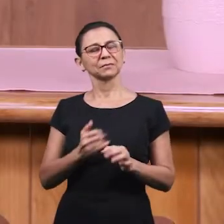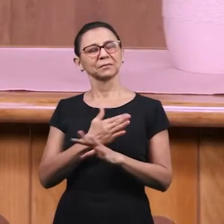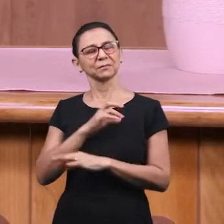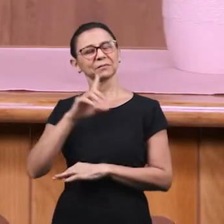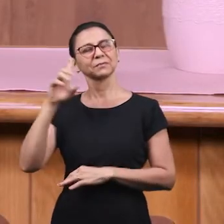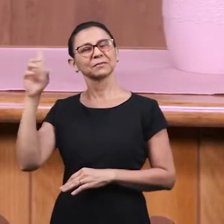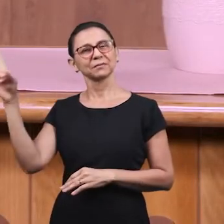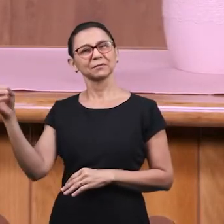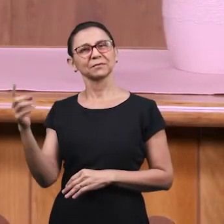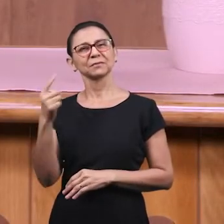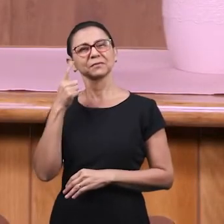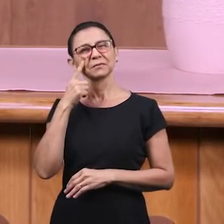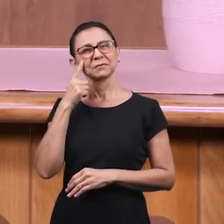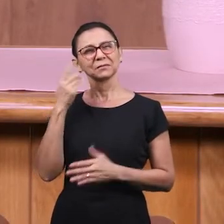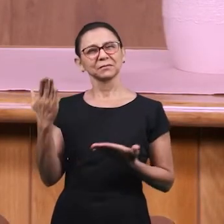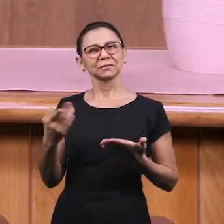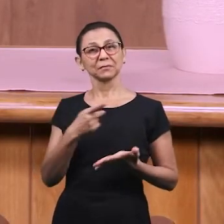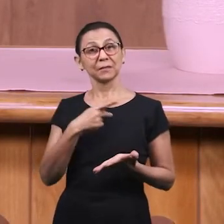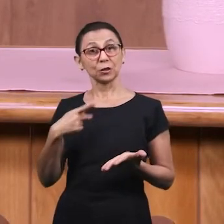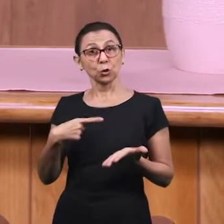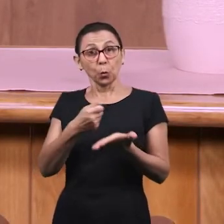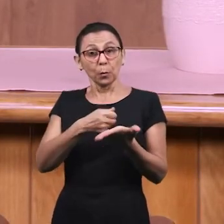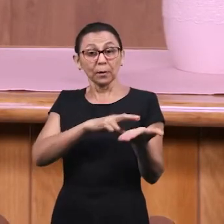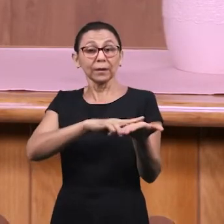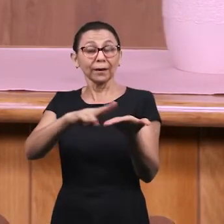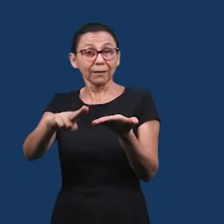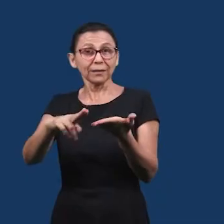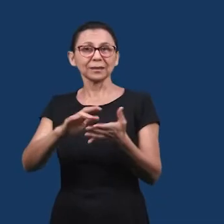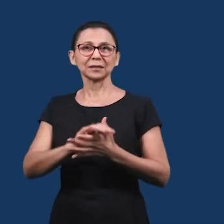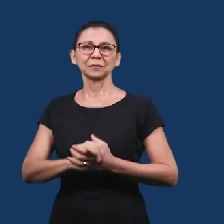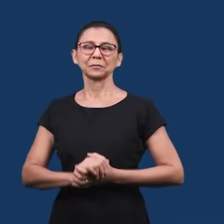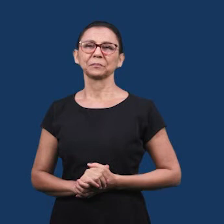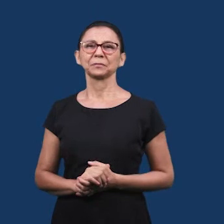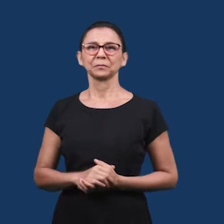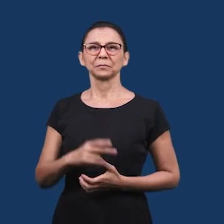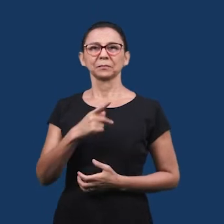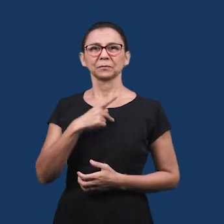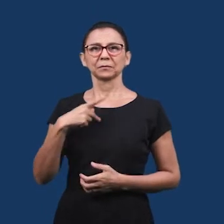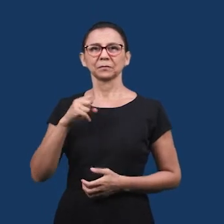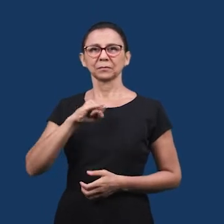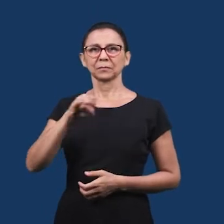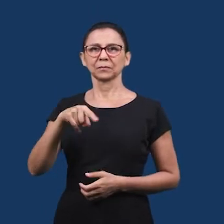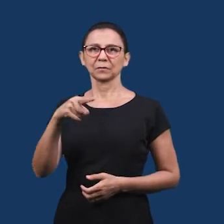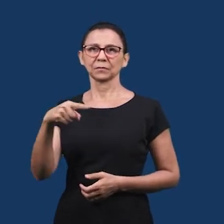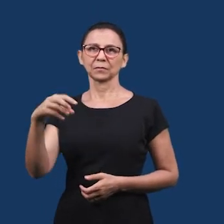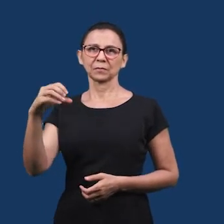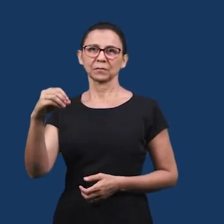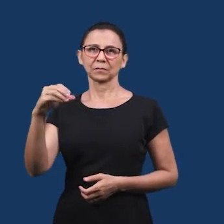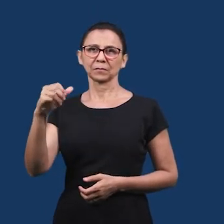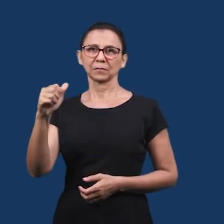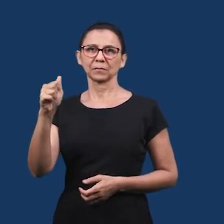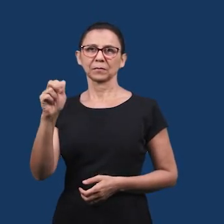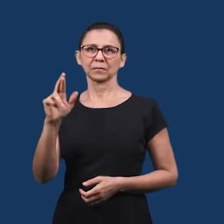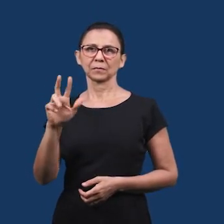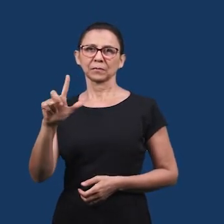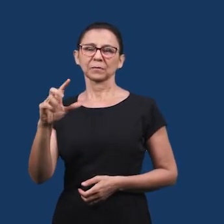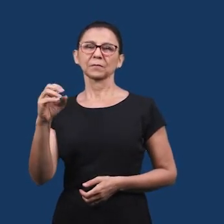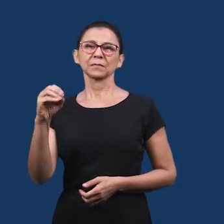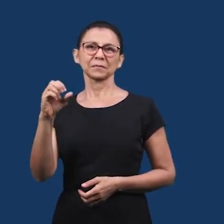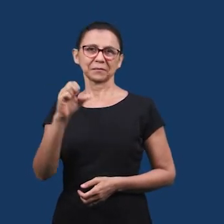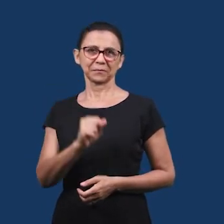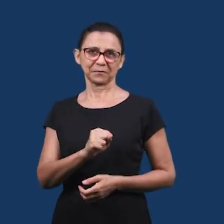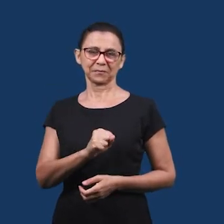Аминь. Слава Богу. Давайте мы сейчас послушаем пастырское послание. Послание Жоао Карлоса, церкви Макаэ